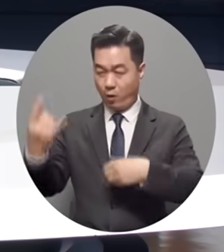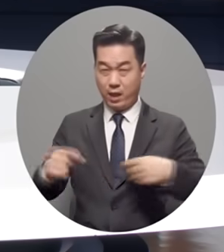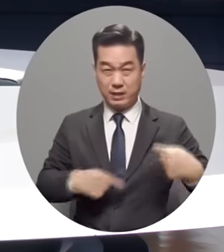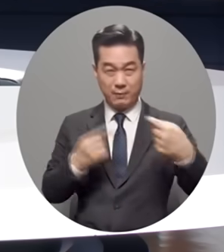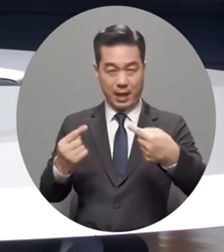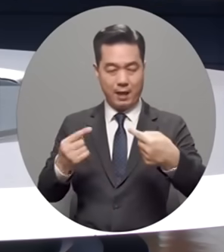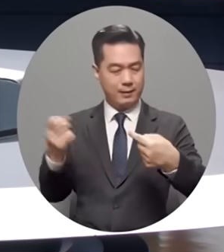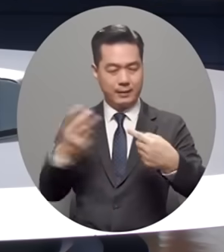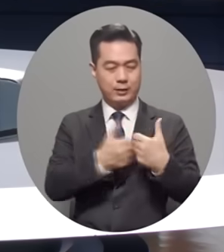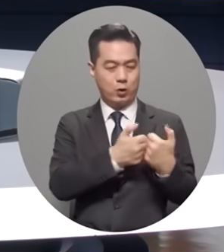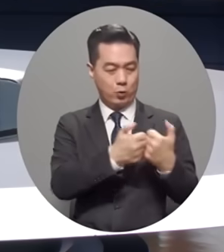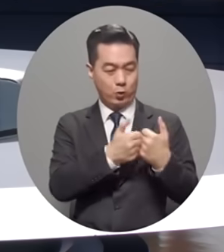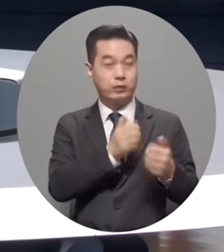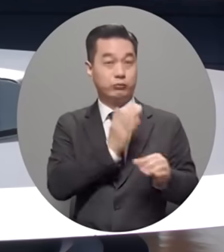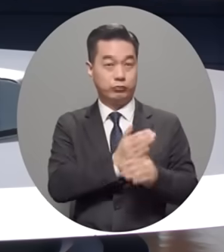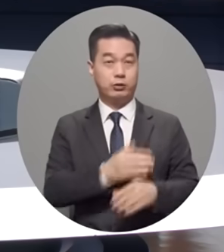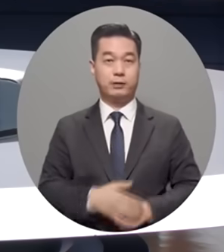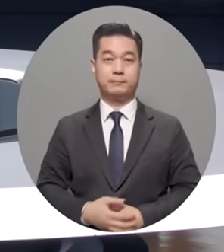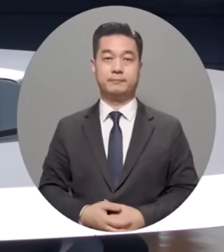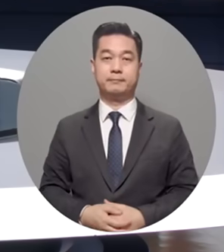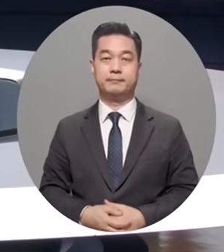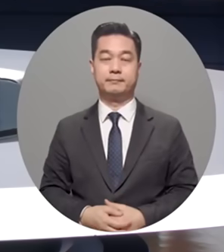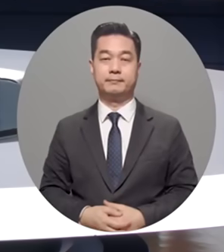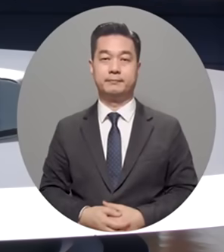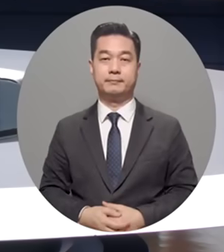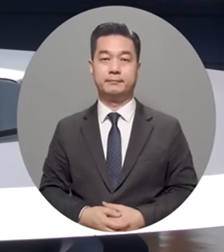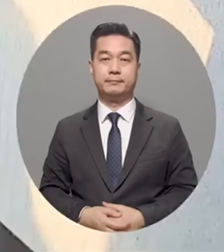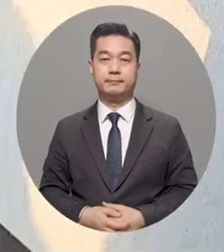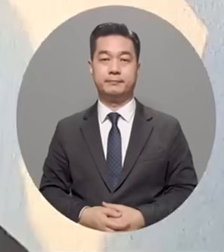했습니다. 김정우 기자가 취재했습니다.